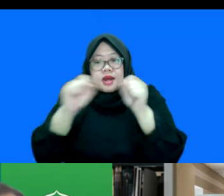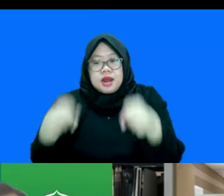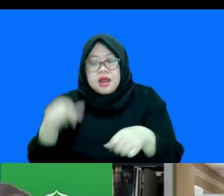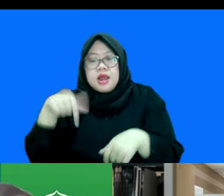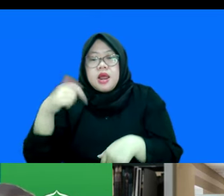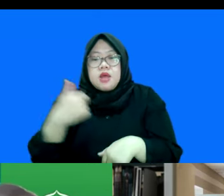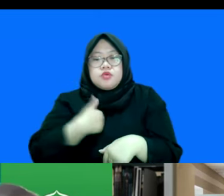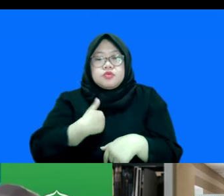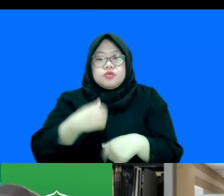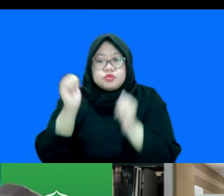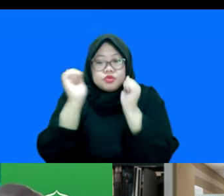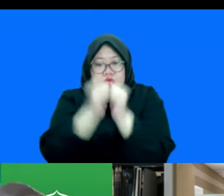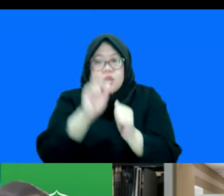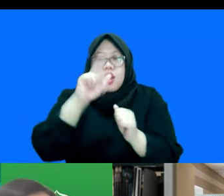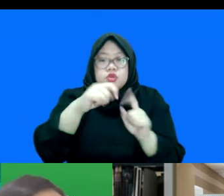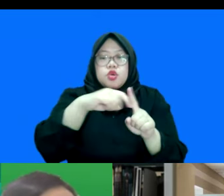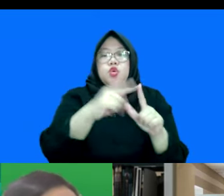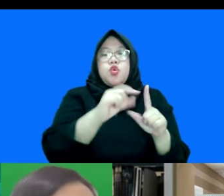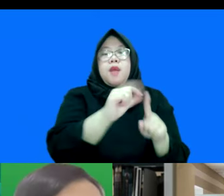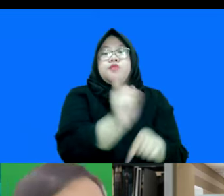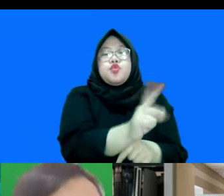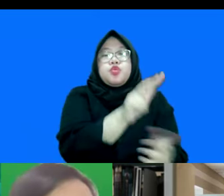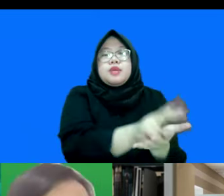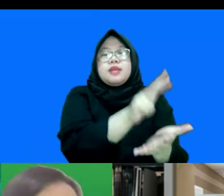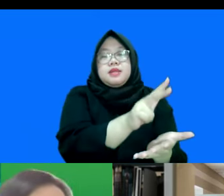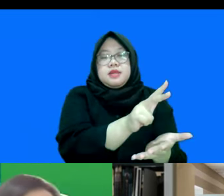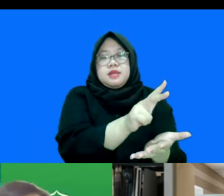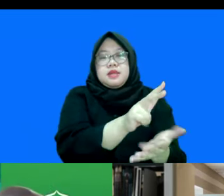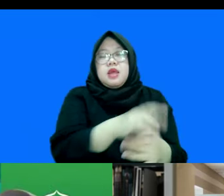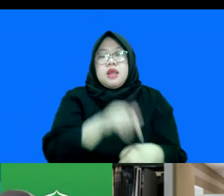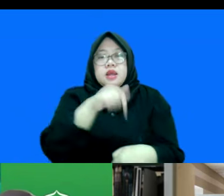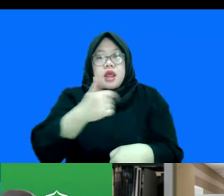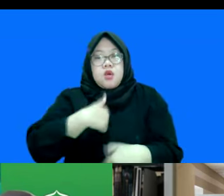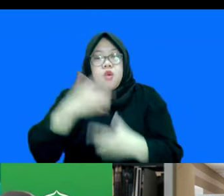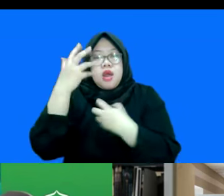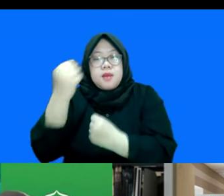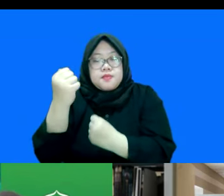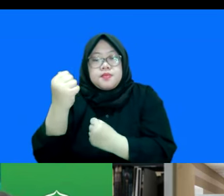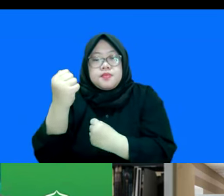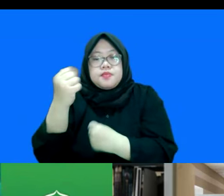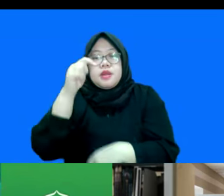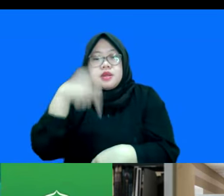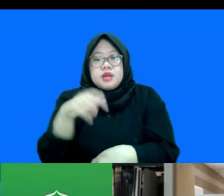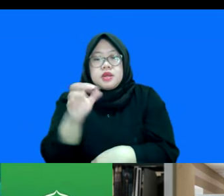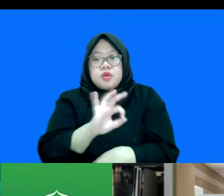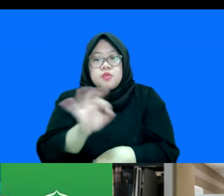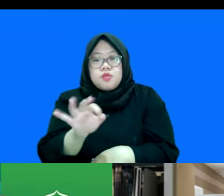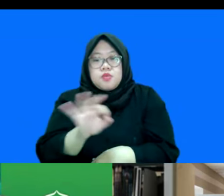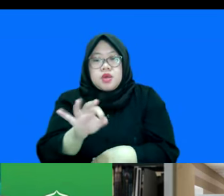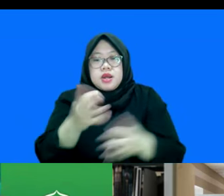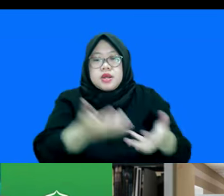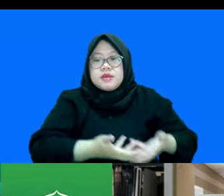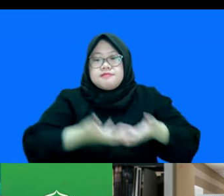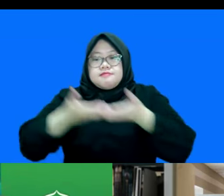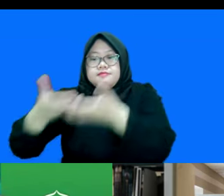ya, UHAP dulu dahulukan ya. Dan juga saya berharap ya ini bukan sekedar di carry over oleh DPR